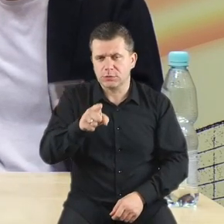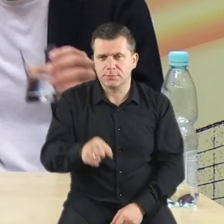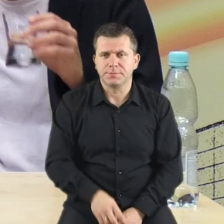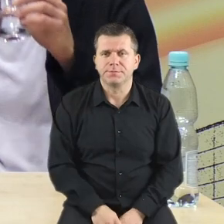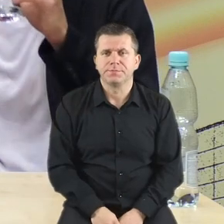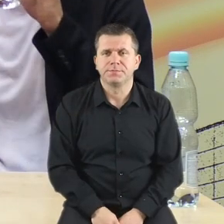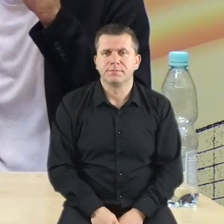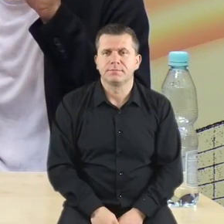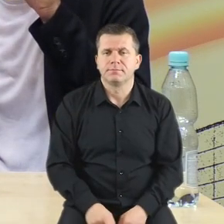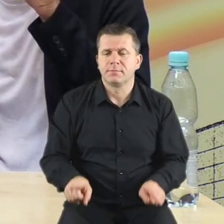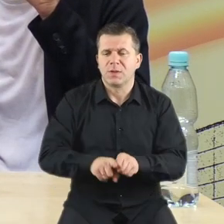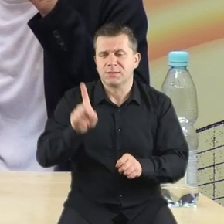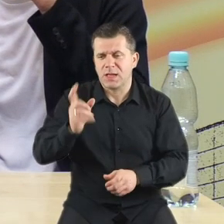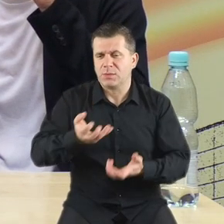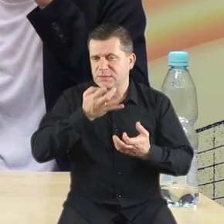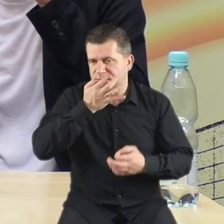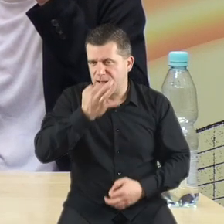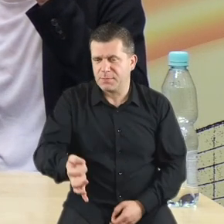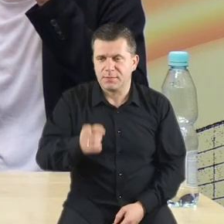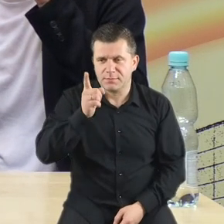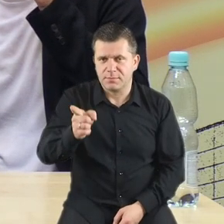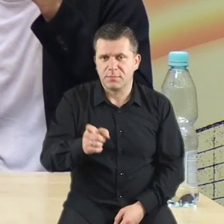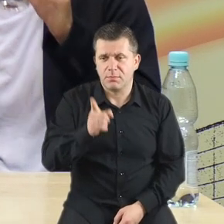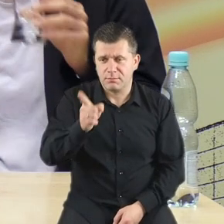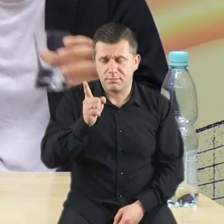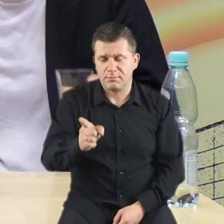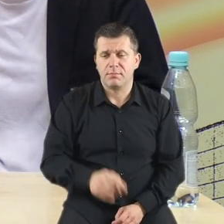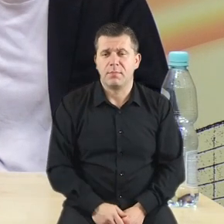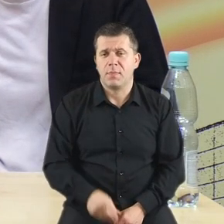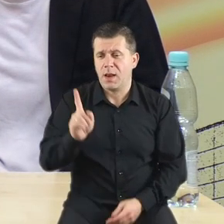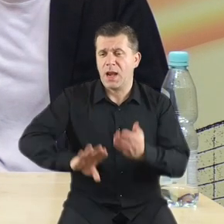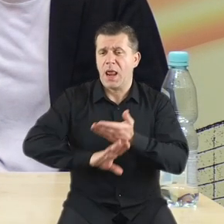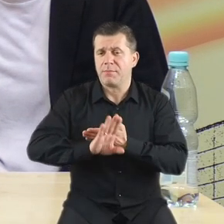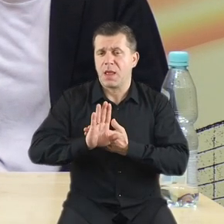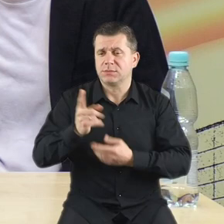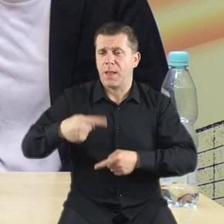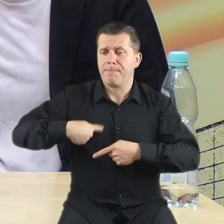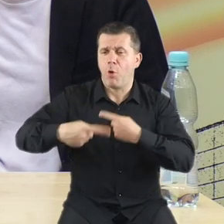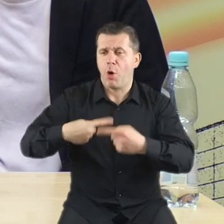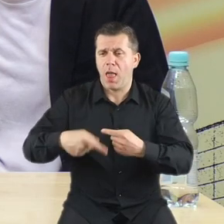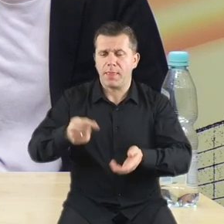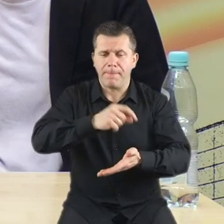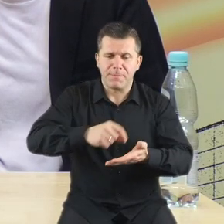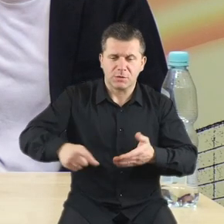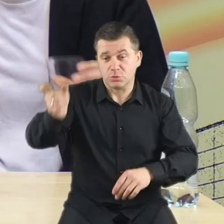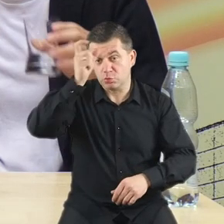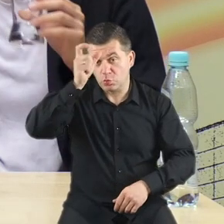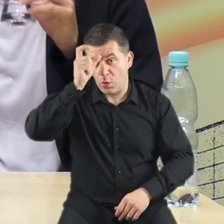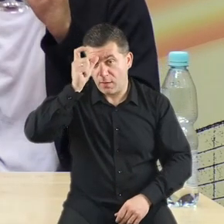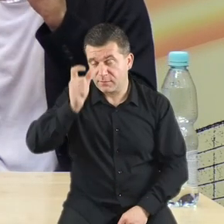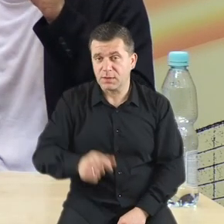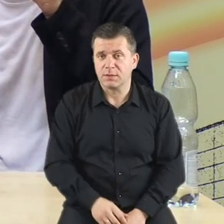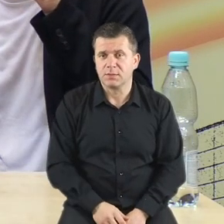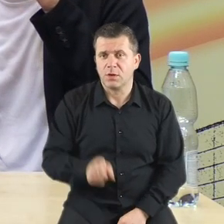Ale chciałem pana zapytać, czy pan właśnie jako reprezentant pokolenia, jednocześnie pisarz, człowiek, który